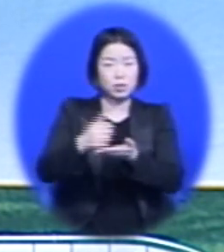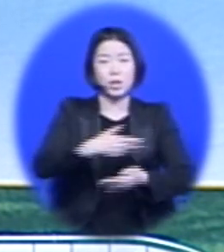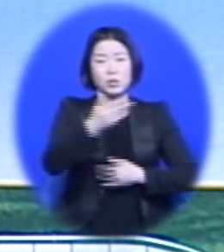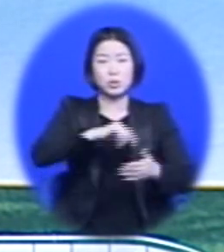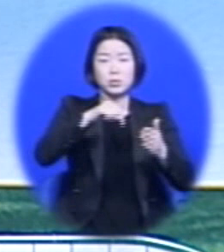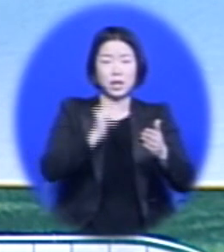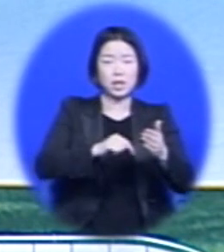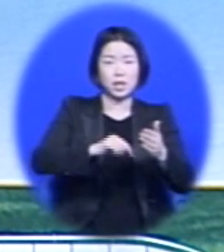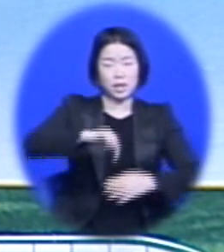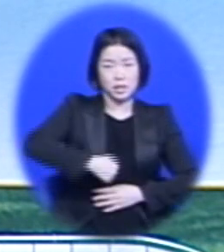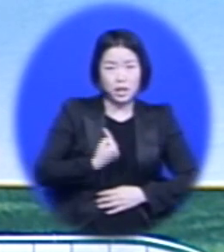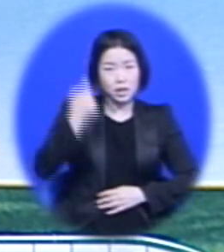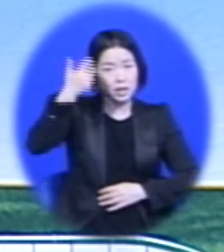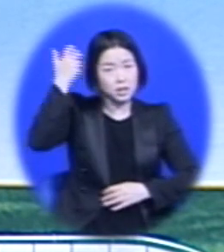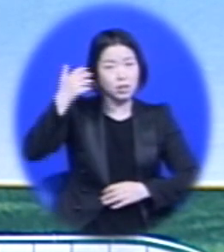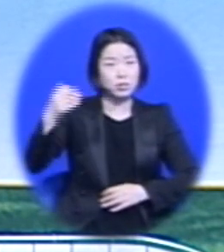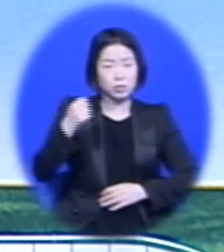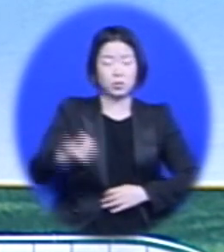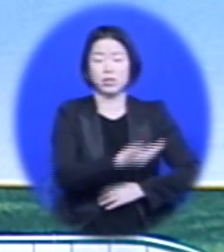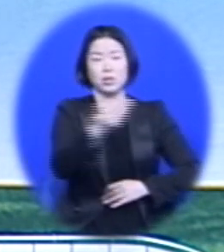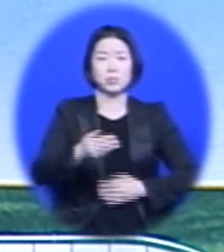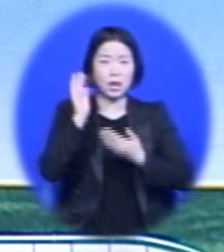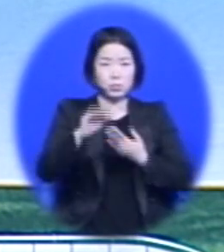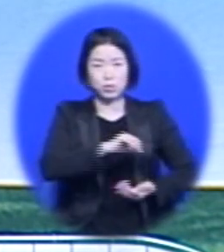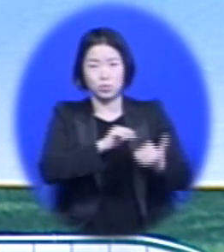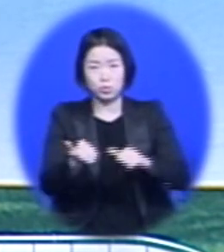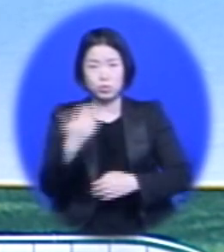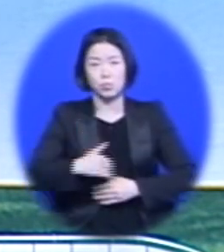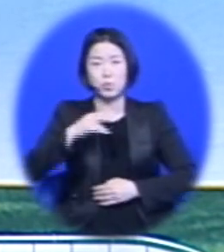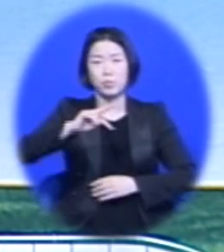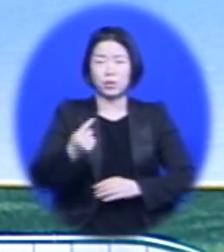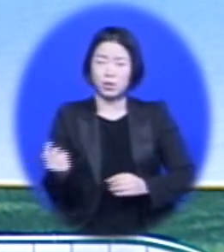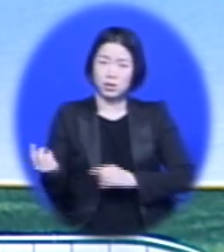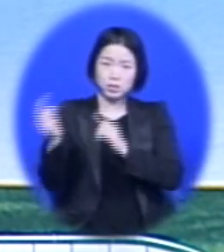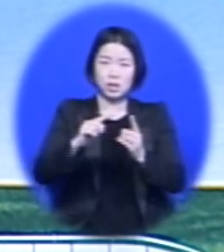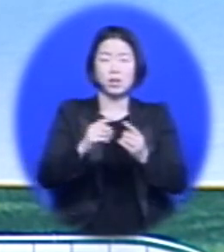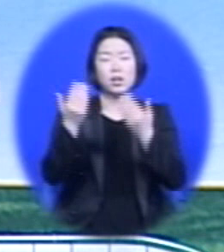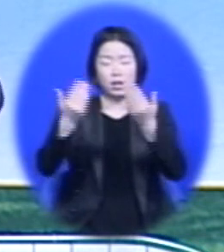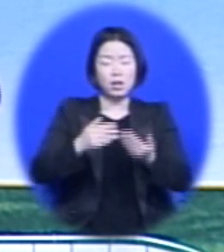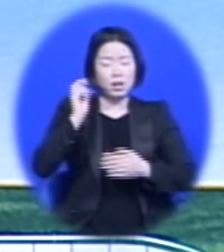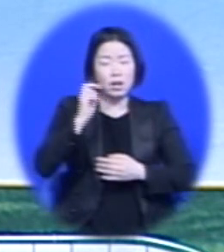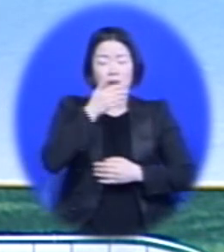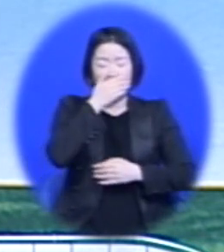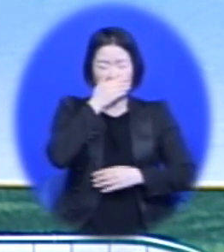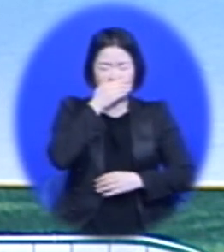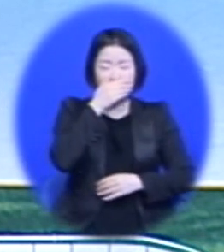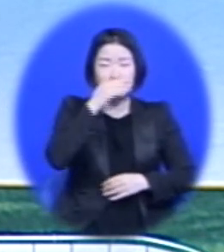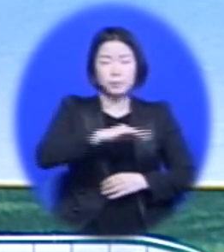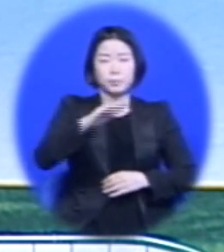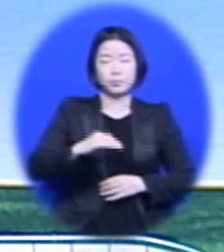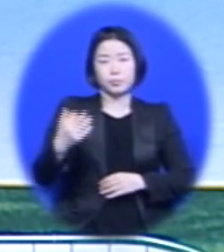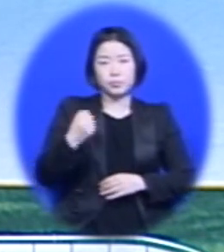계신 자기의 영으로 여러분의 죽을 몸도 살리실 것입니다. 여러분, 우리가 가지고 있는 이